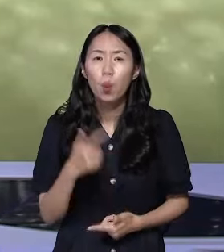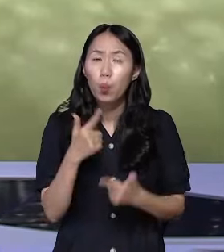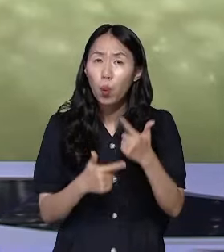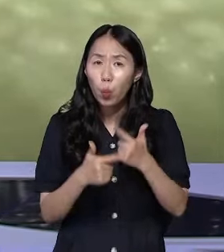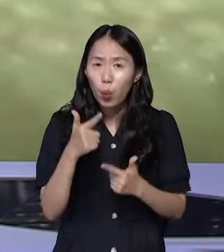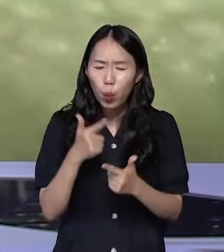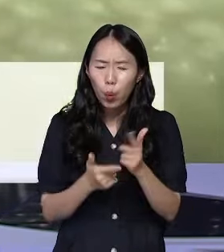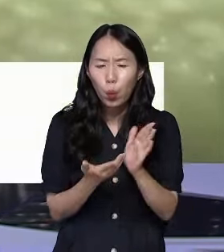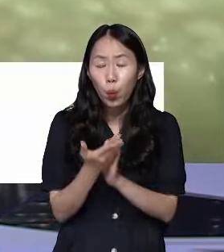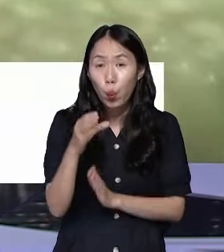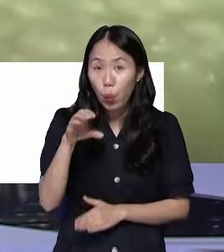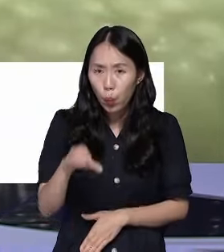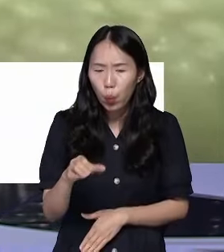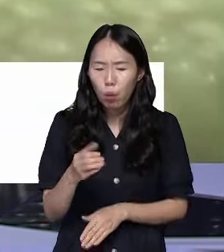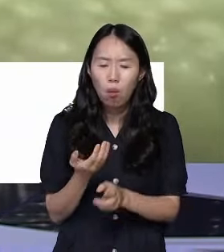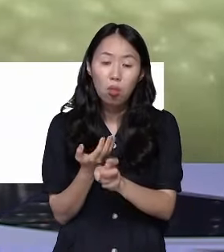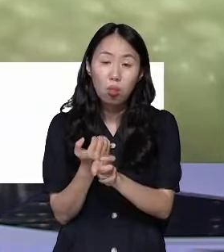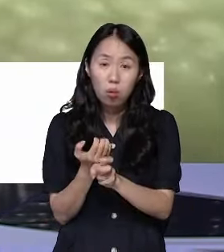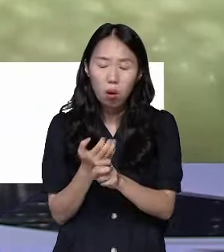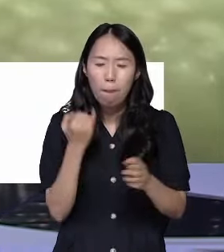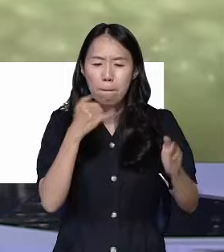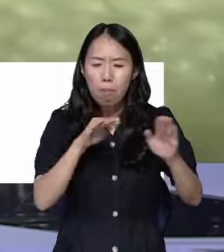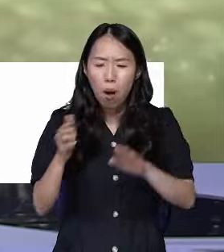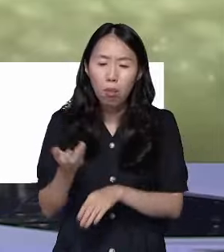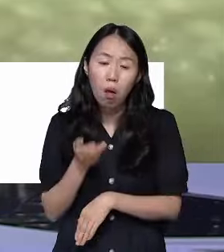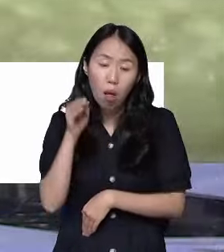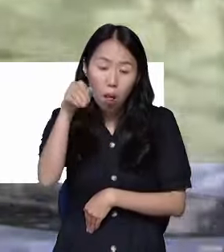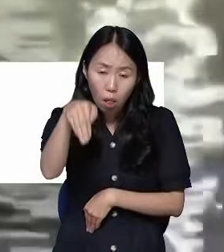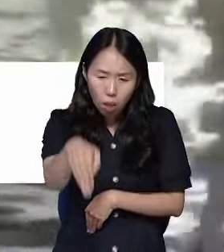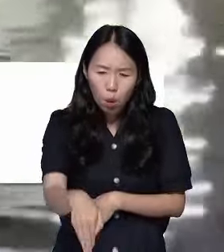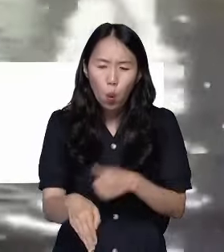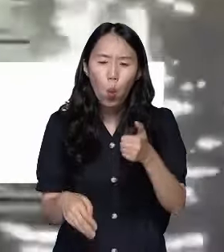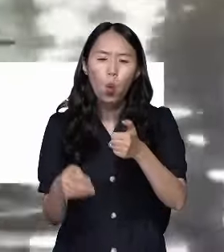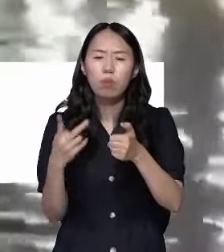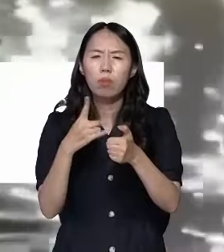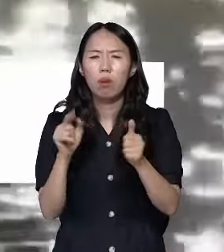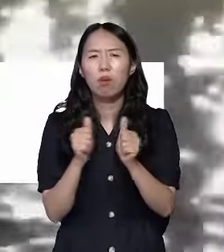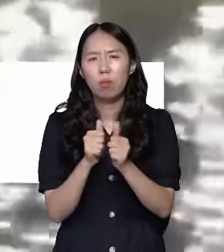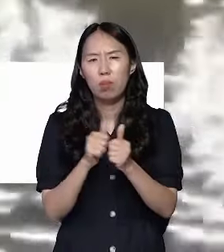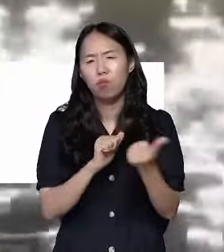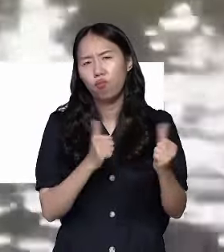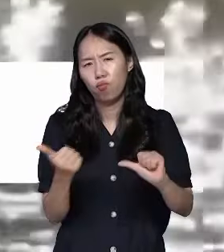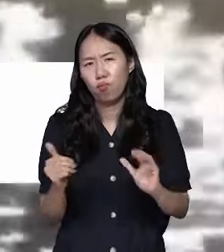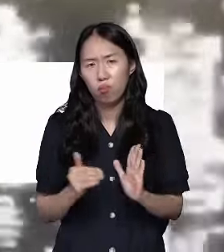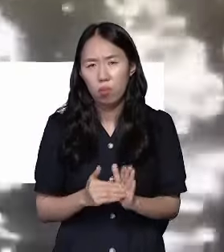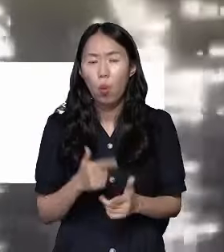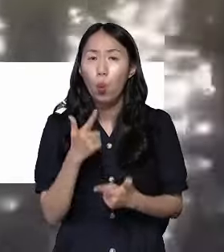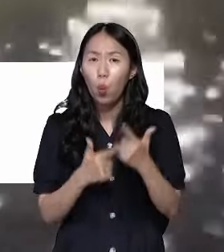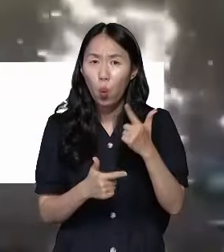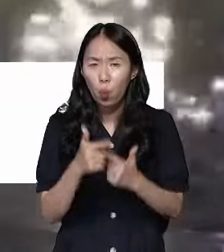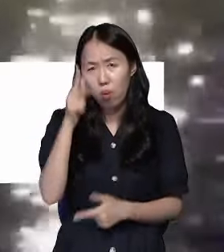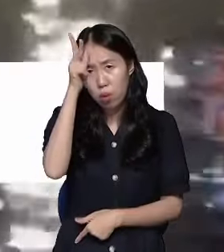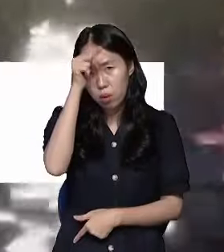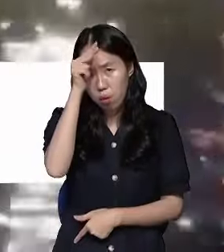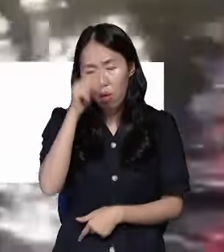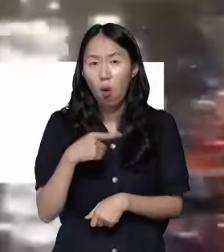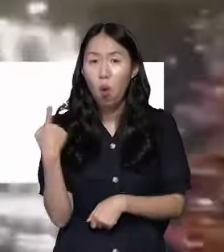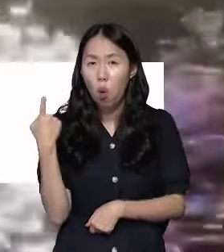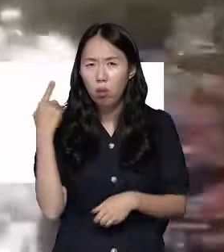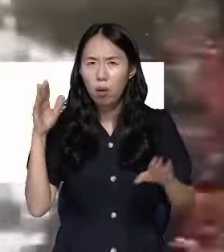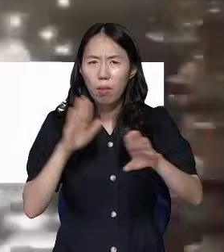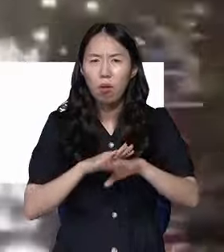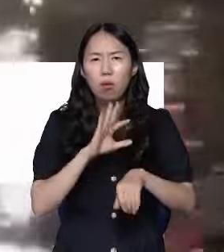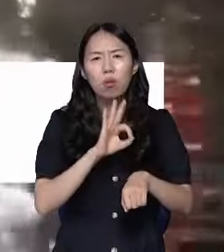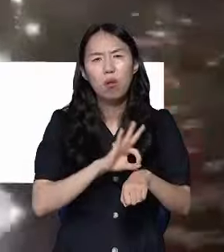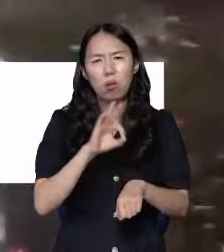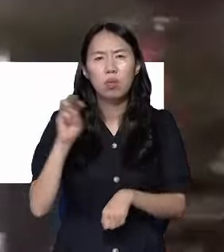목포의 한 항구에서 트럭이 바다로 추락해 50대 운전자가 숨졌습니다. 목포 해양경찰서는 어젯밤